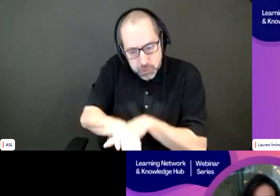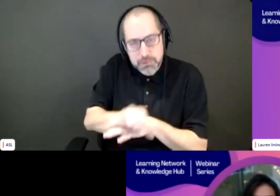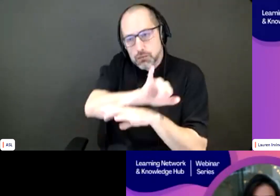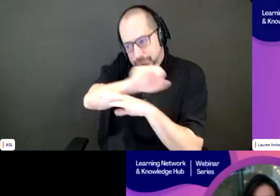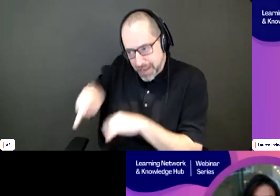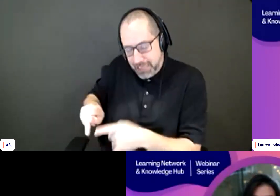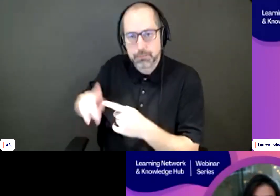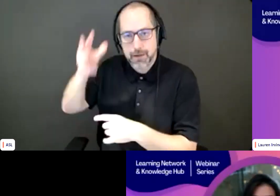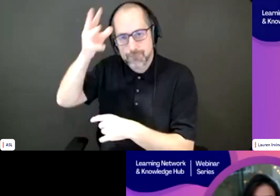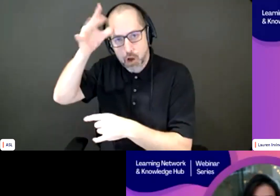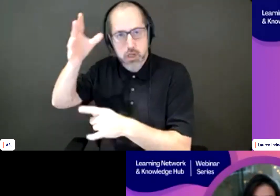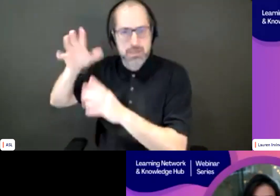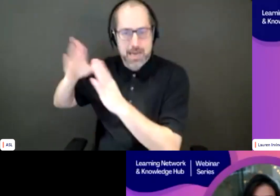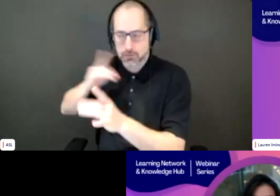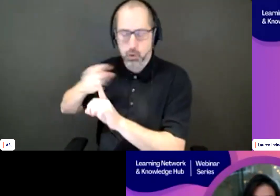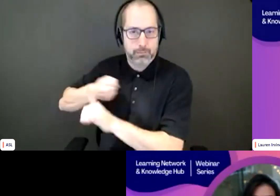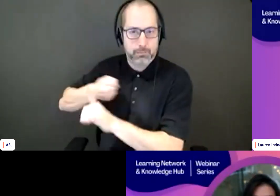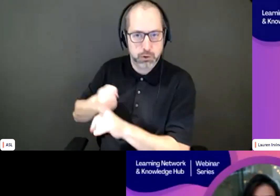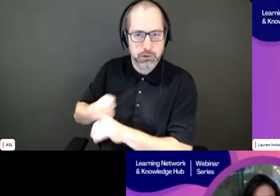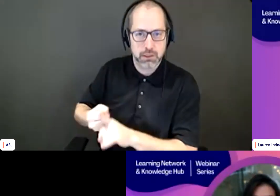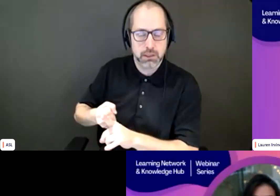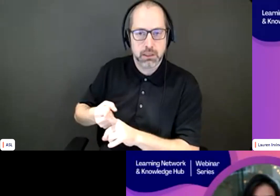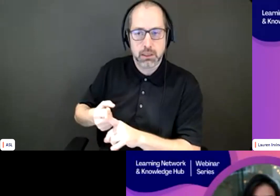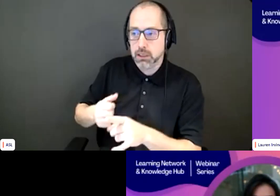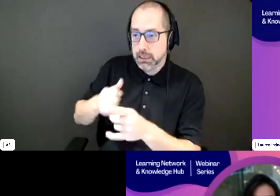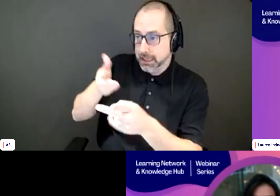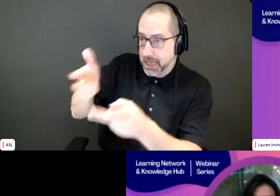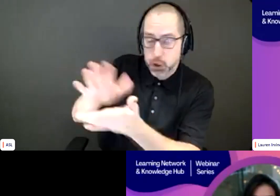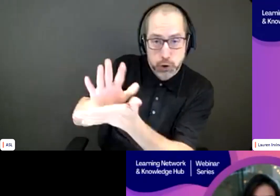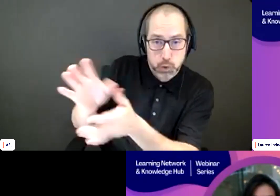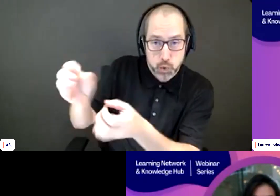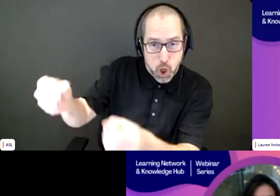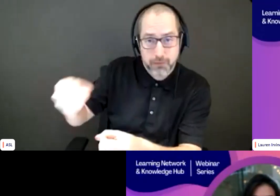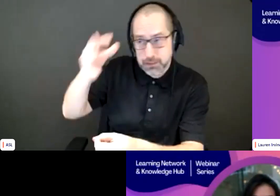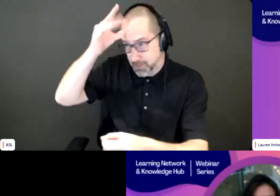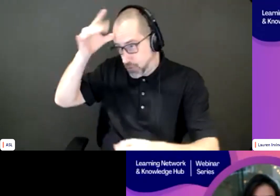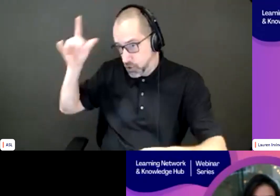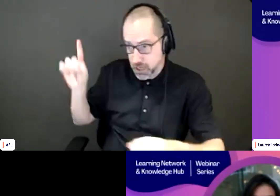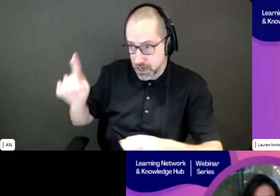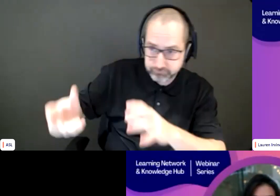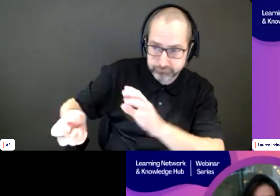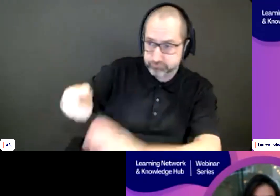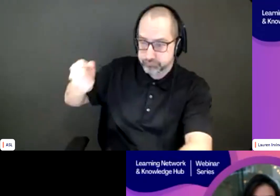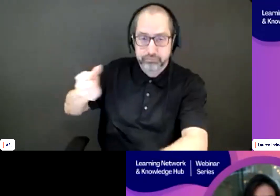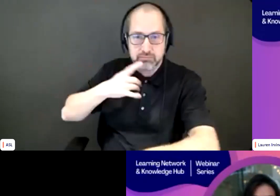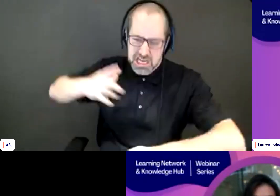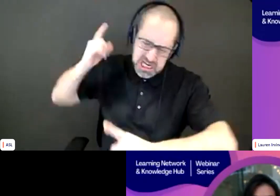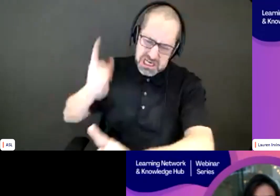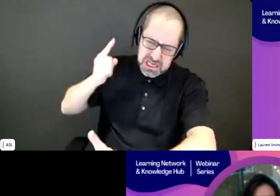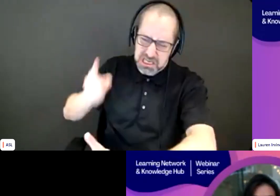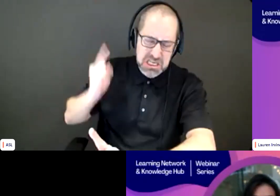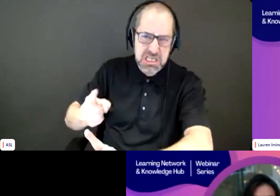m'ont obligés à retourner à la maison de mon père abusé lorsque j'ai une attractation j'étais là dans un bureau scolaire lorsque mon père m'a sorti de